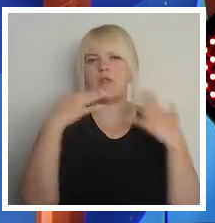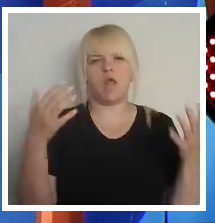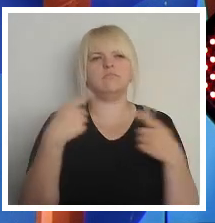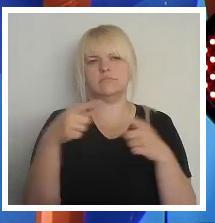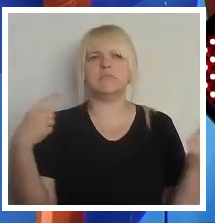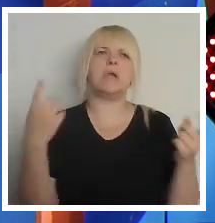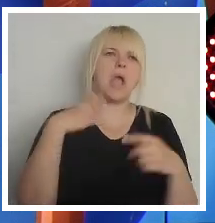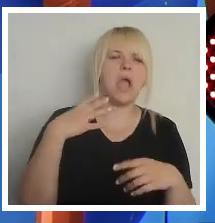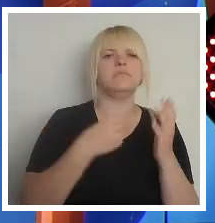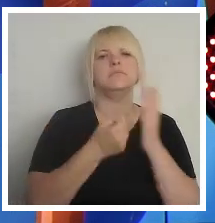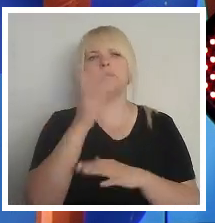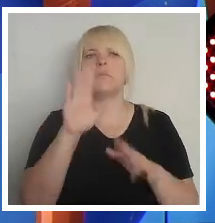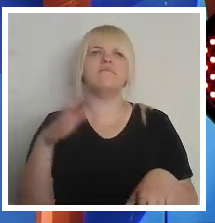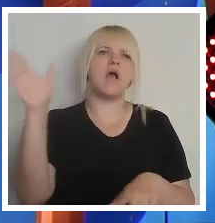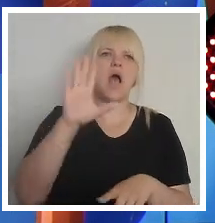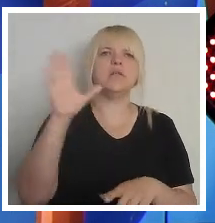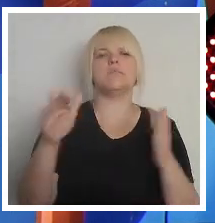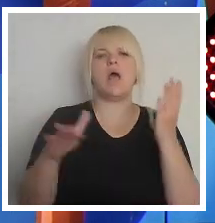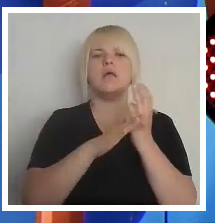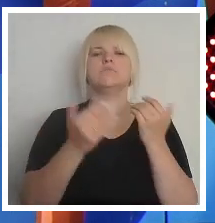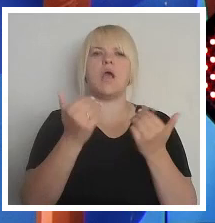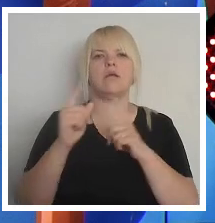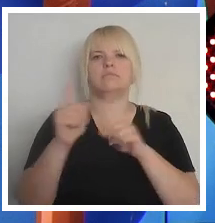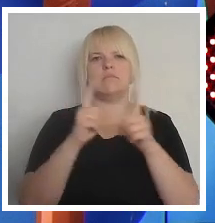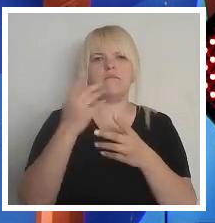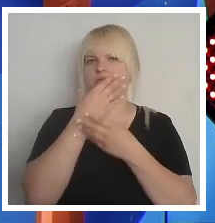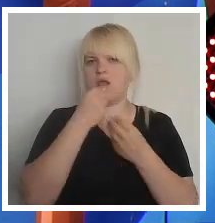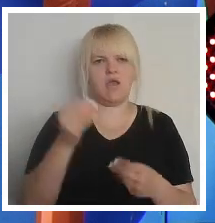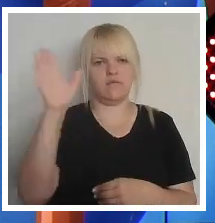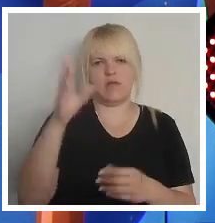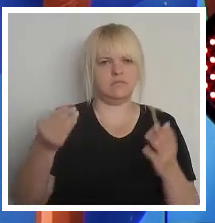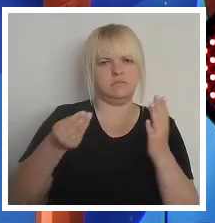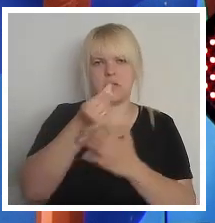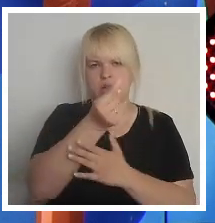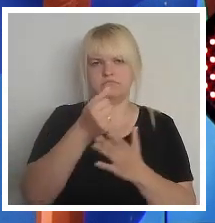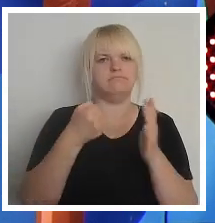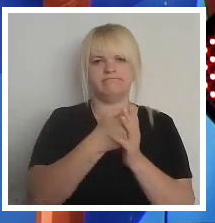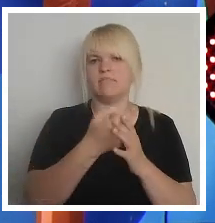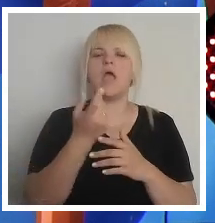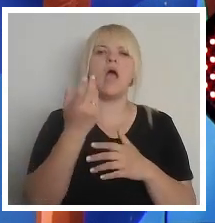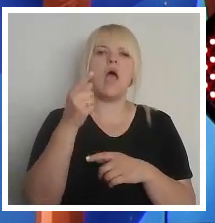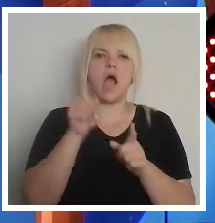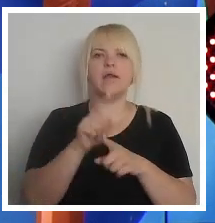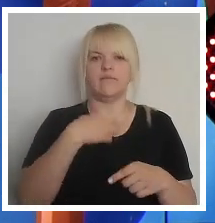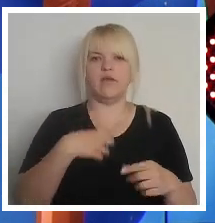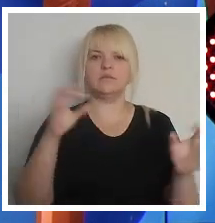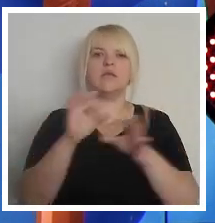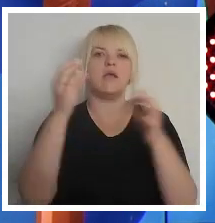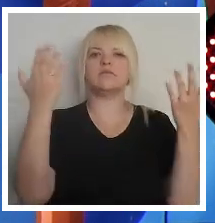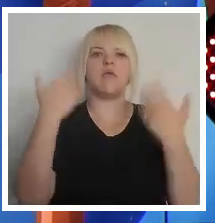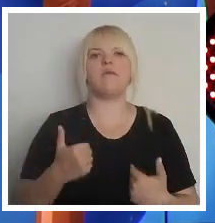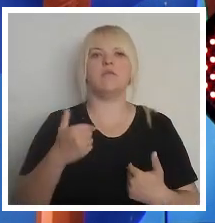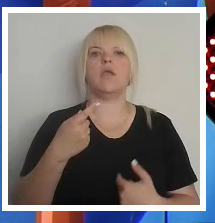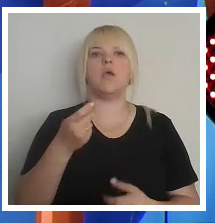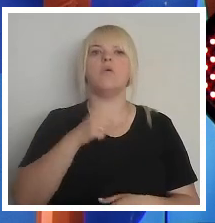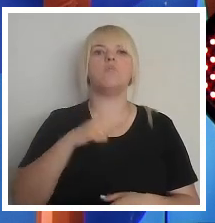par palīdzību, kas šobrīd ir nekoordinēta un vāja. Bet mums jāsāk arī ar sevi, ir kā mēs paši, ko mēs daram.